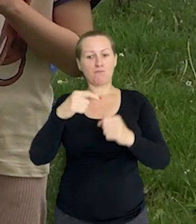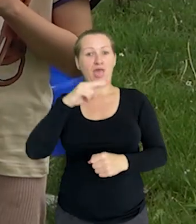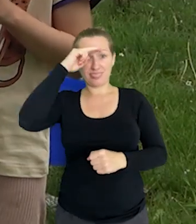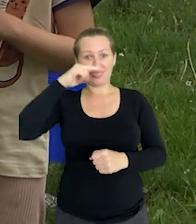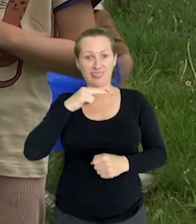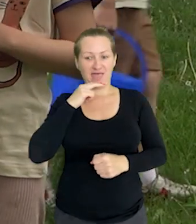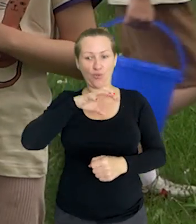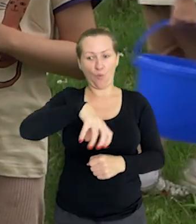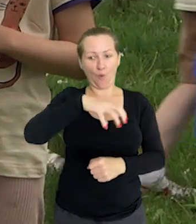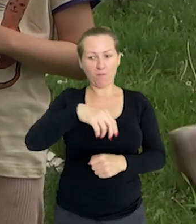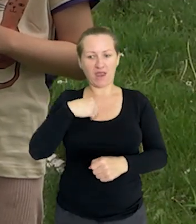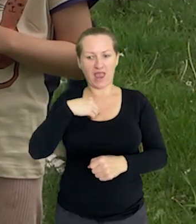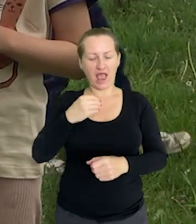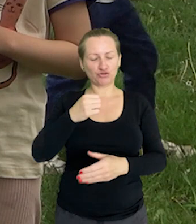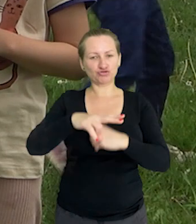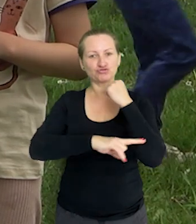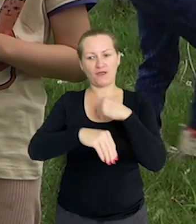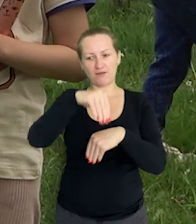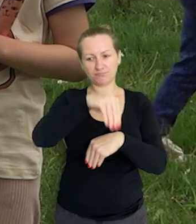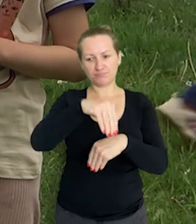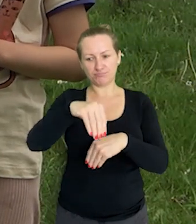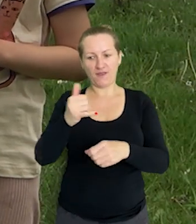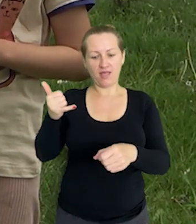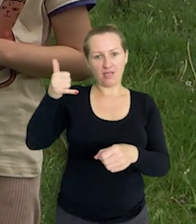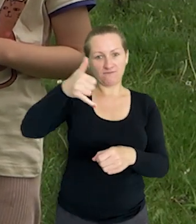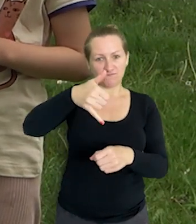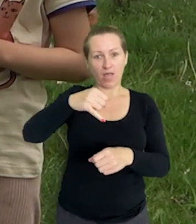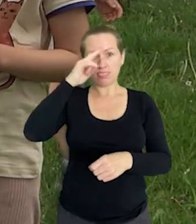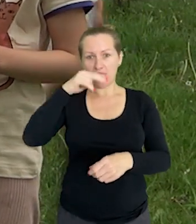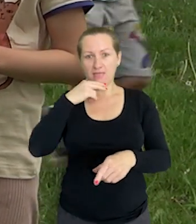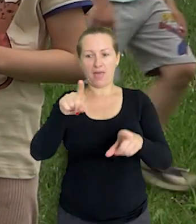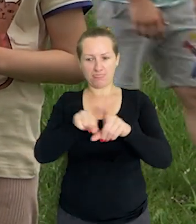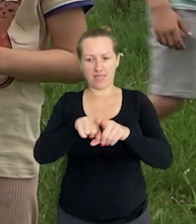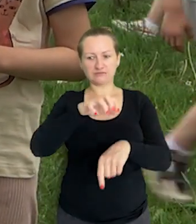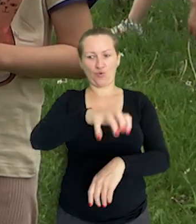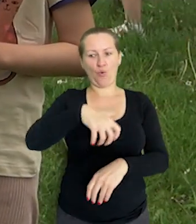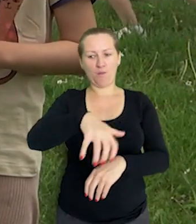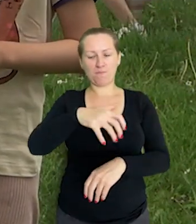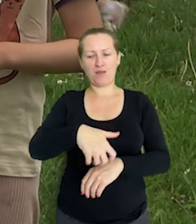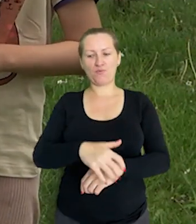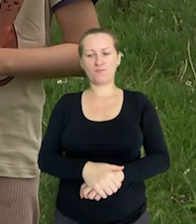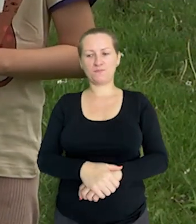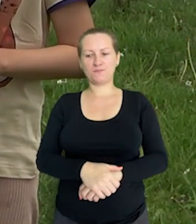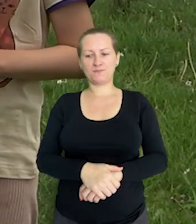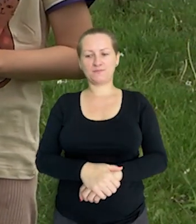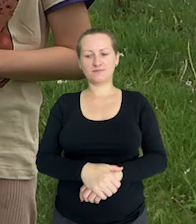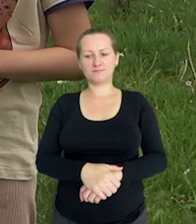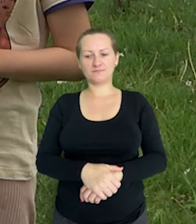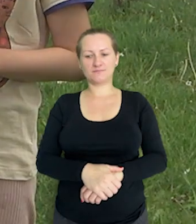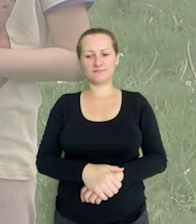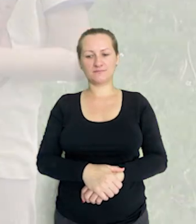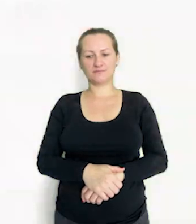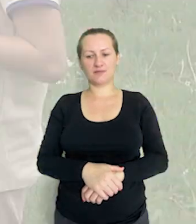Tata kopał, a ja wsadzałam tuje i podlewałam. I tata